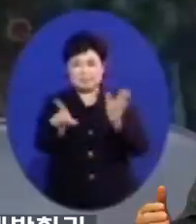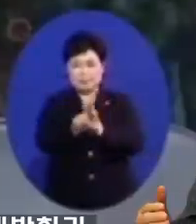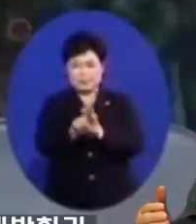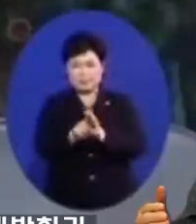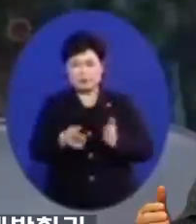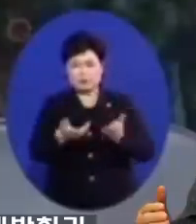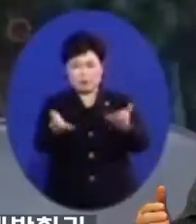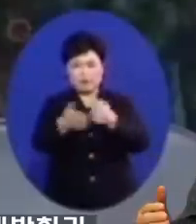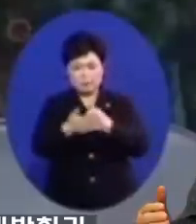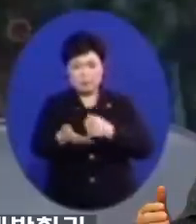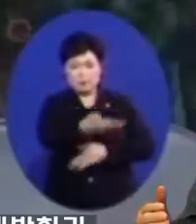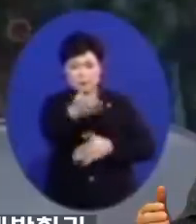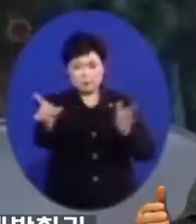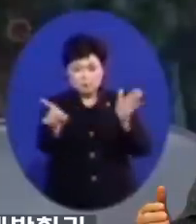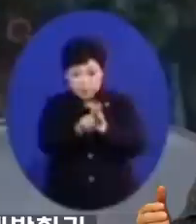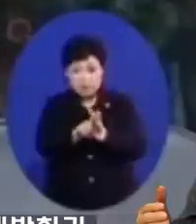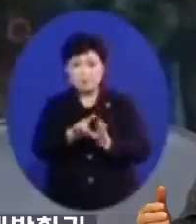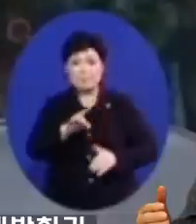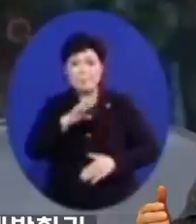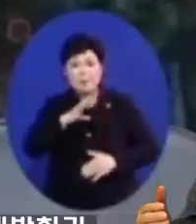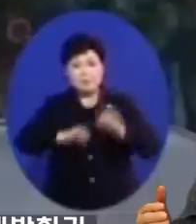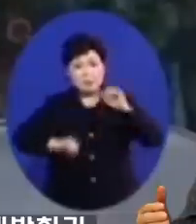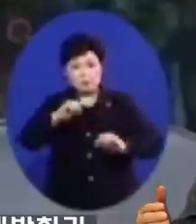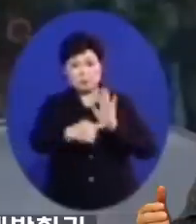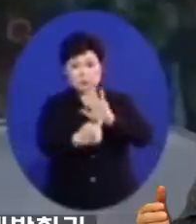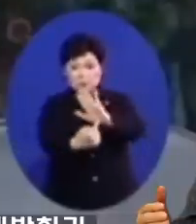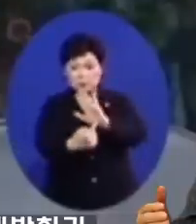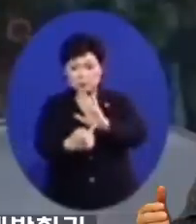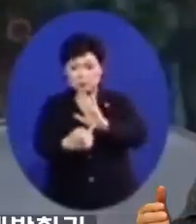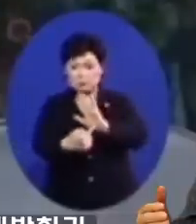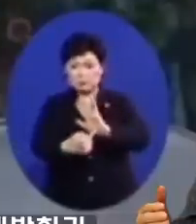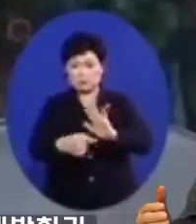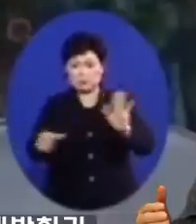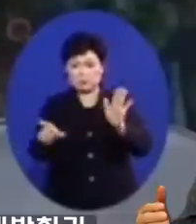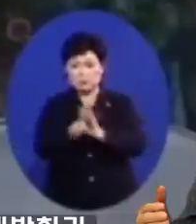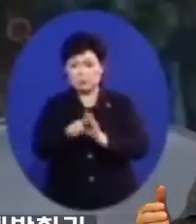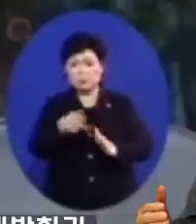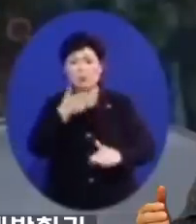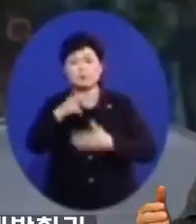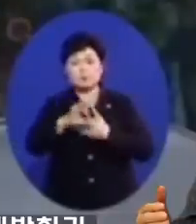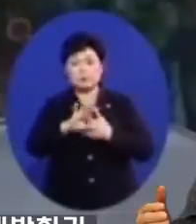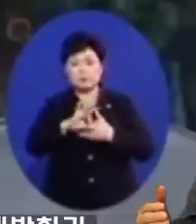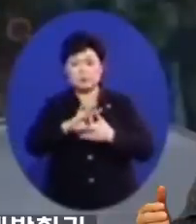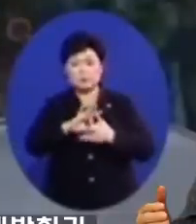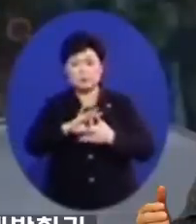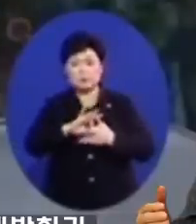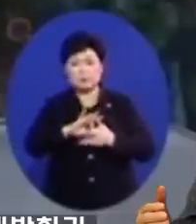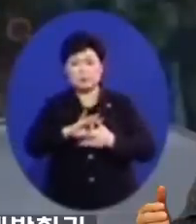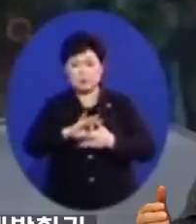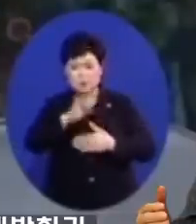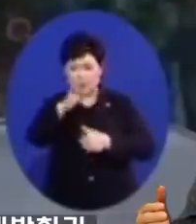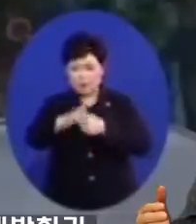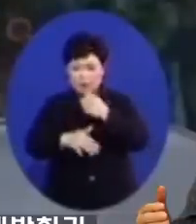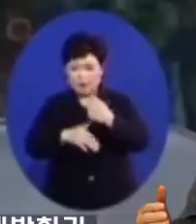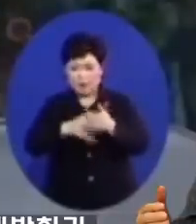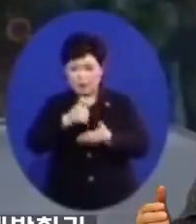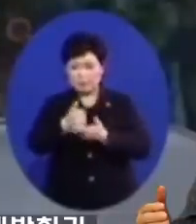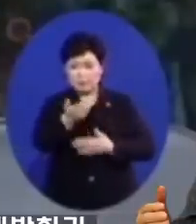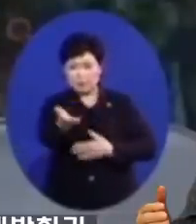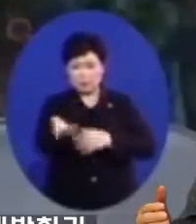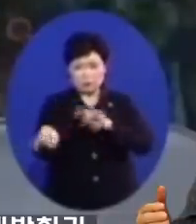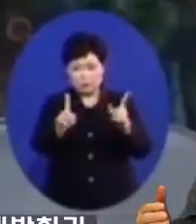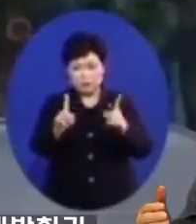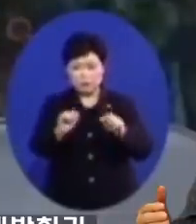놓았기 때문에 여러분이 믿어야 역사가 나오지 여러분이 안 믿으면 안 됩니다. 그러므로 주님께서 내가 너를 고쳤다고 말하시고